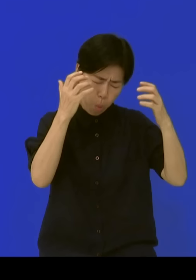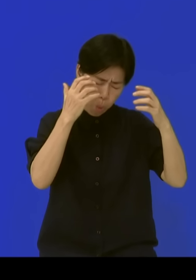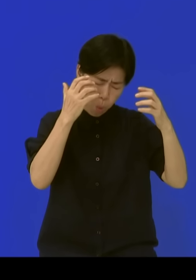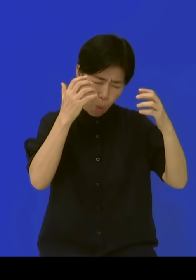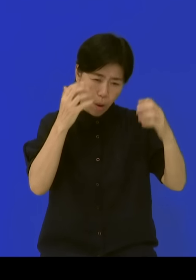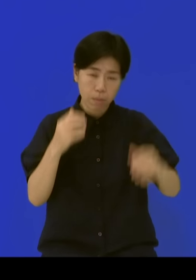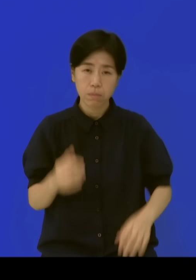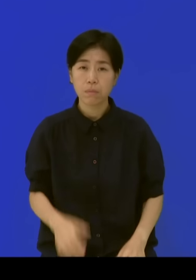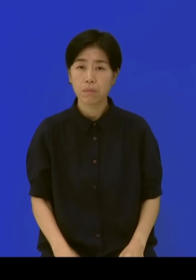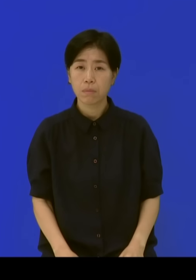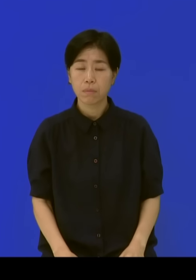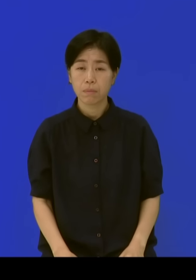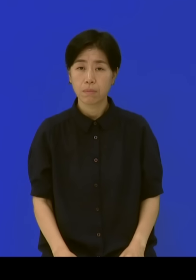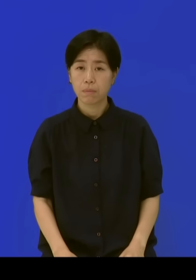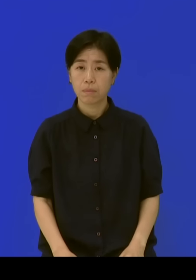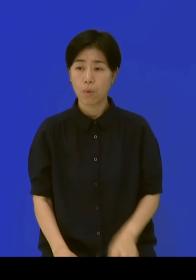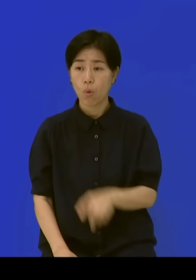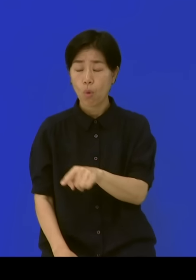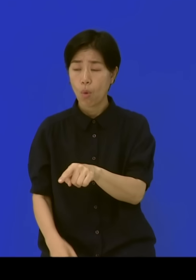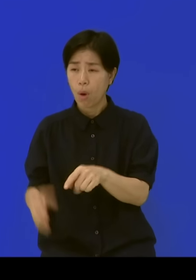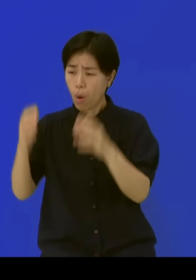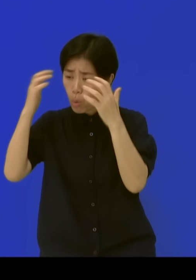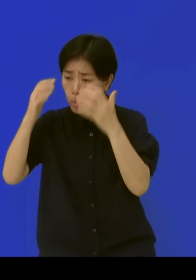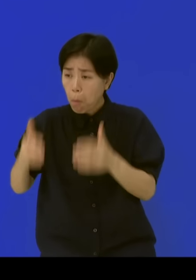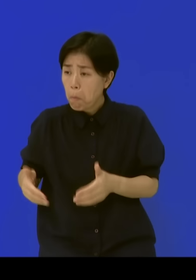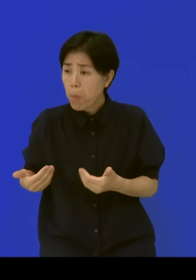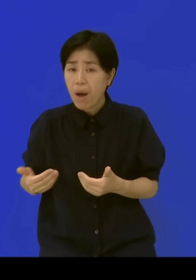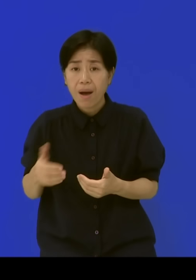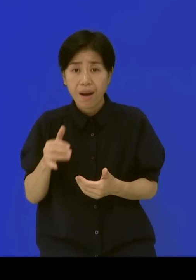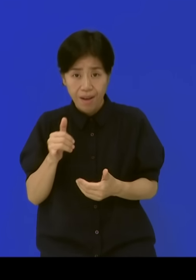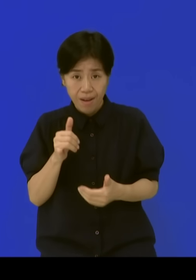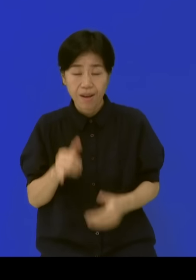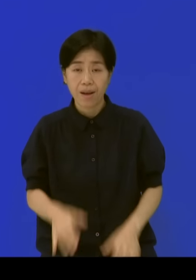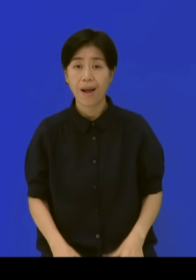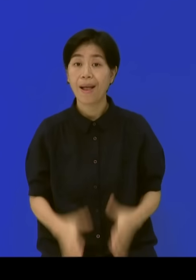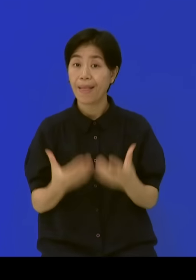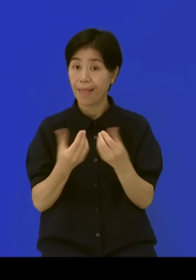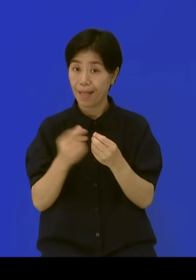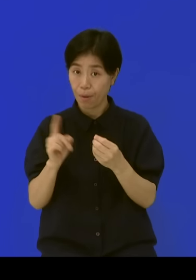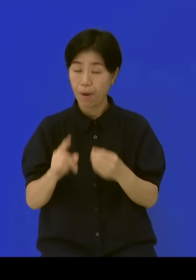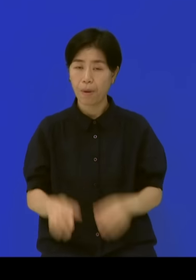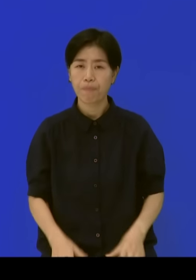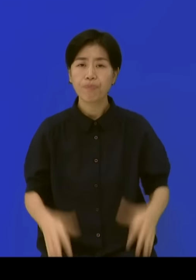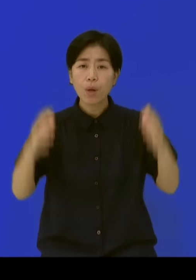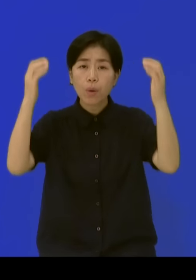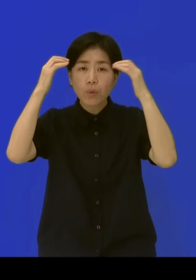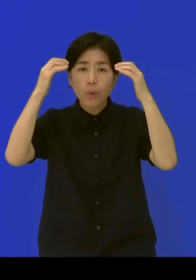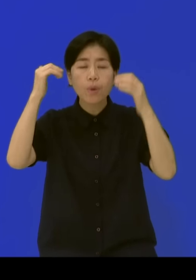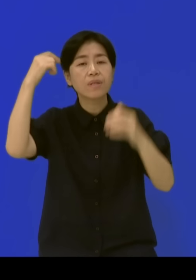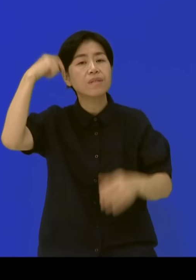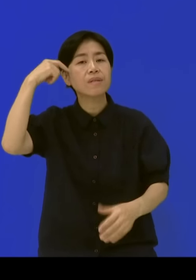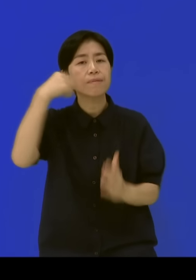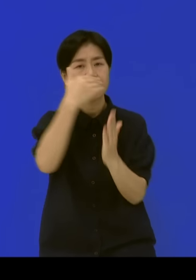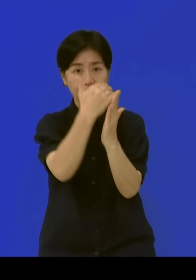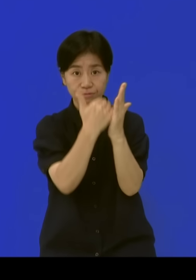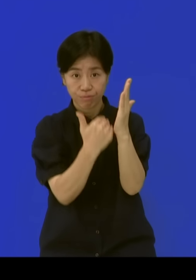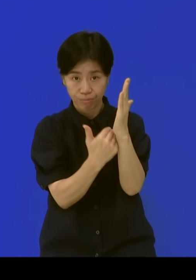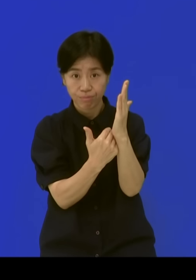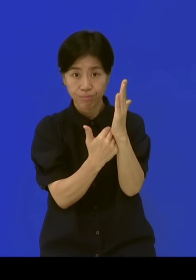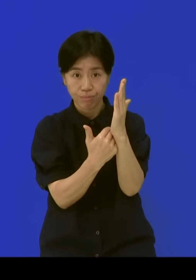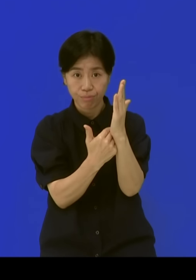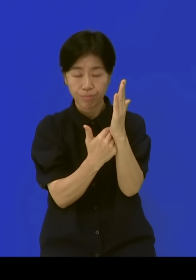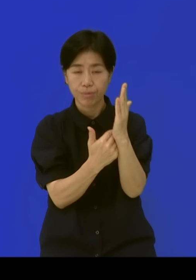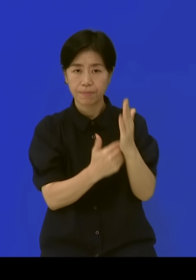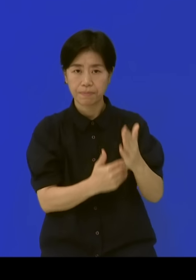네. 예컨대 이제 그 고통의 층위를 상상해 보면 네. 고통의 이렇게 밑바닥에